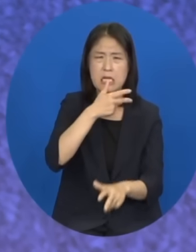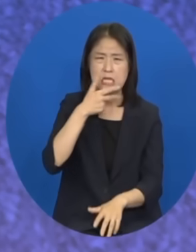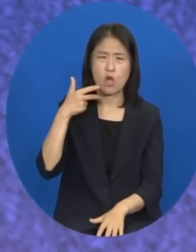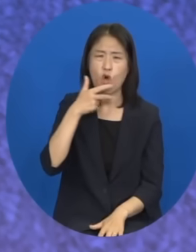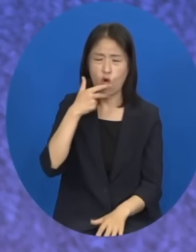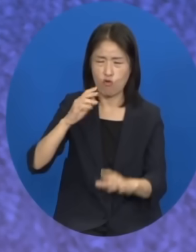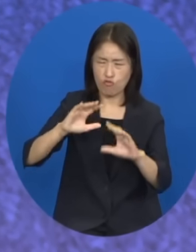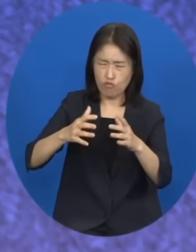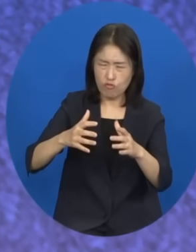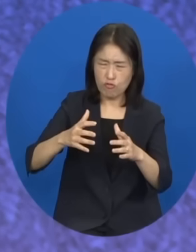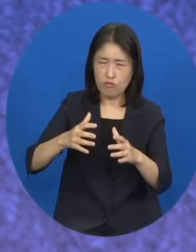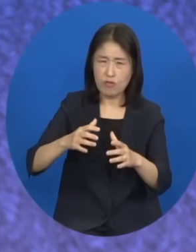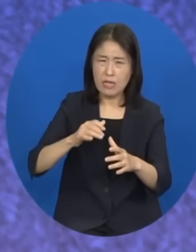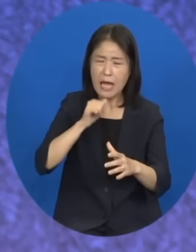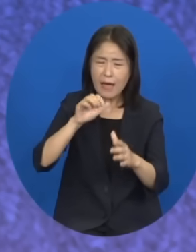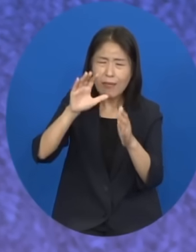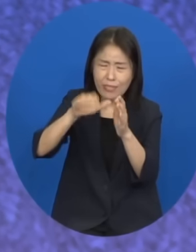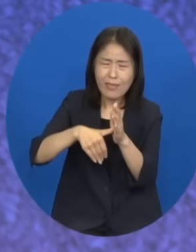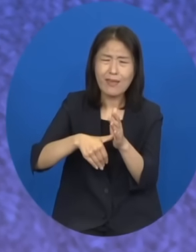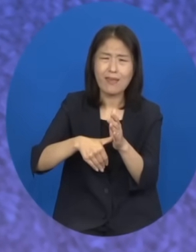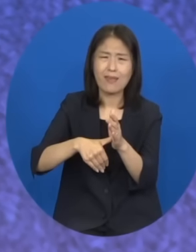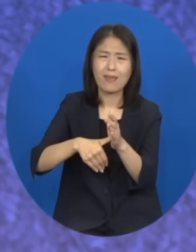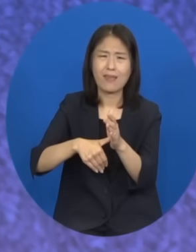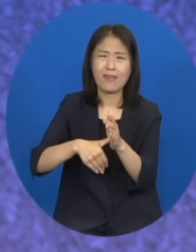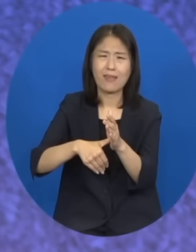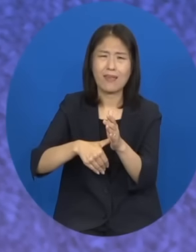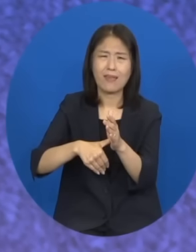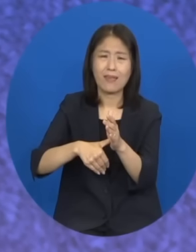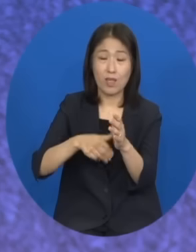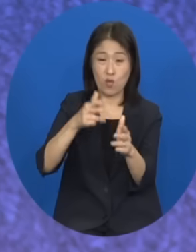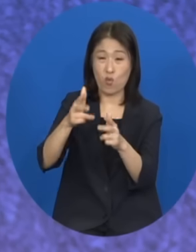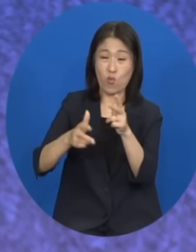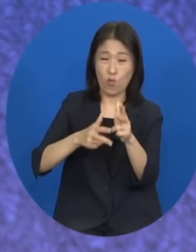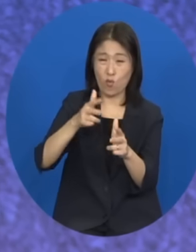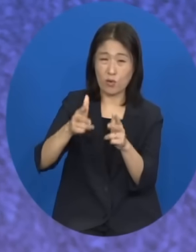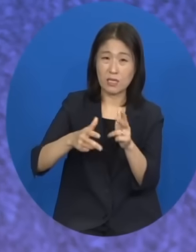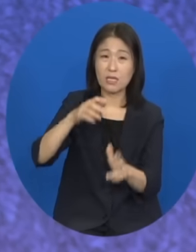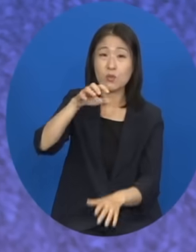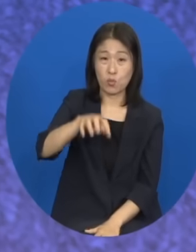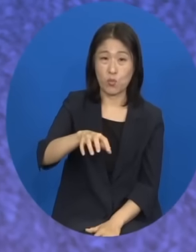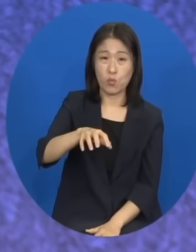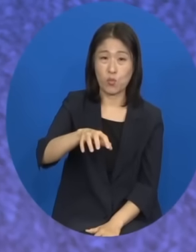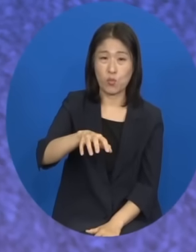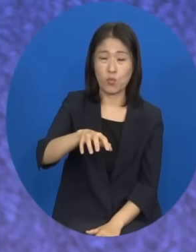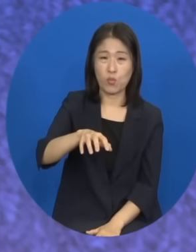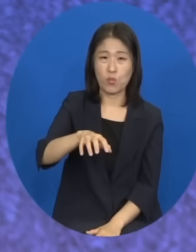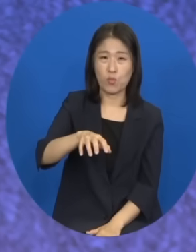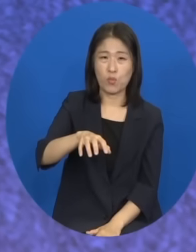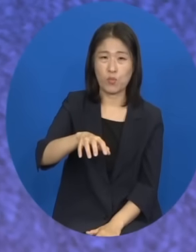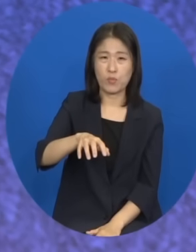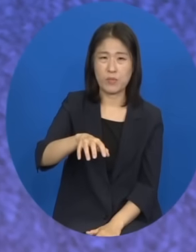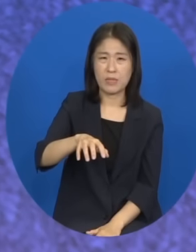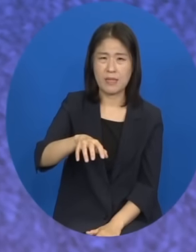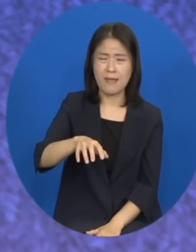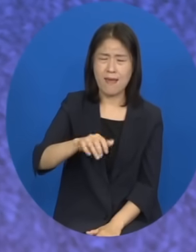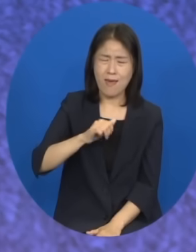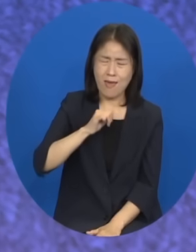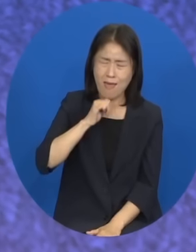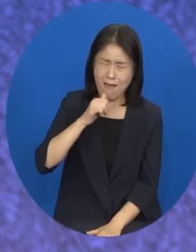산업혁명 이후에 방직 공장이 있었던 곳인데 한마디로